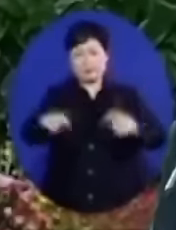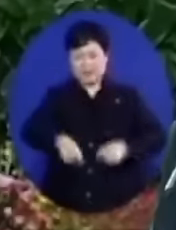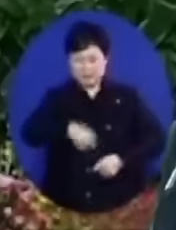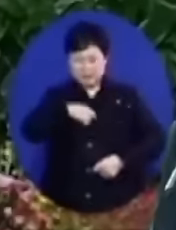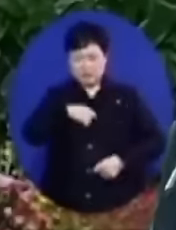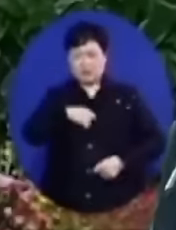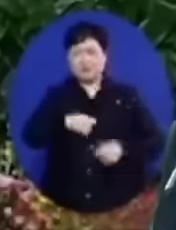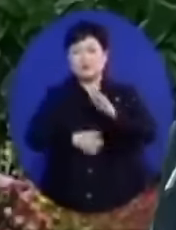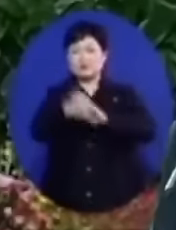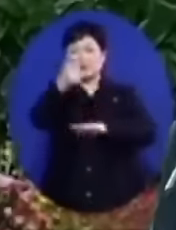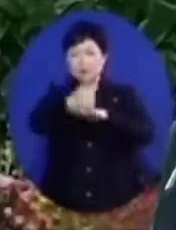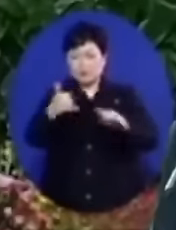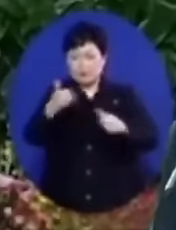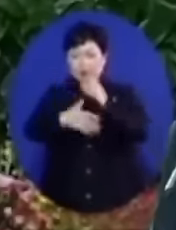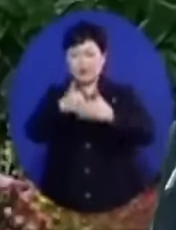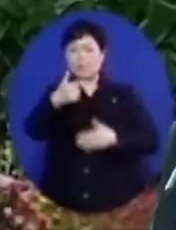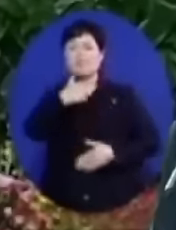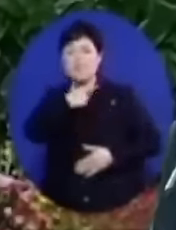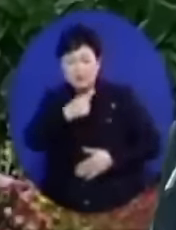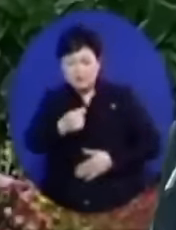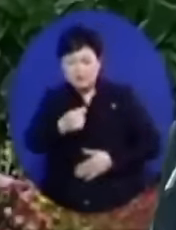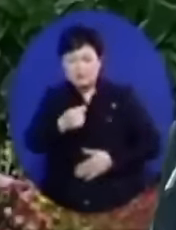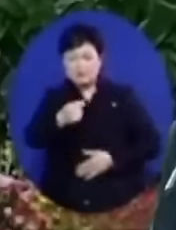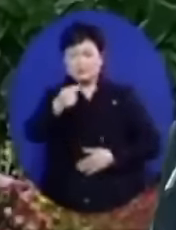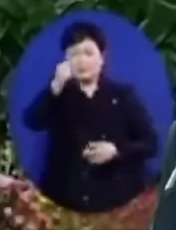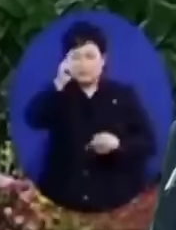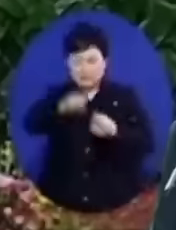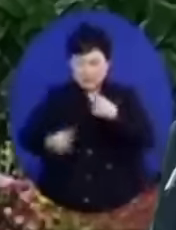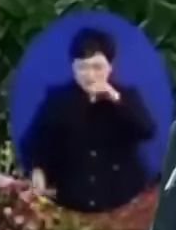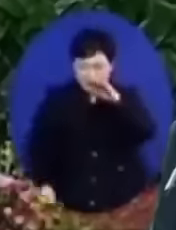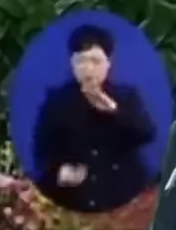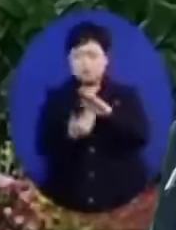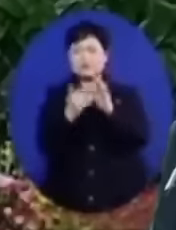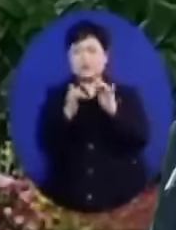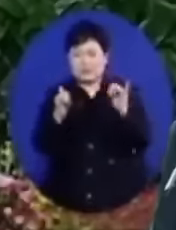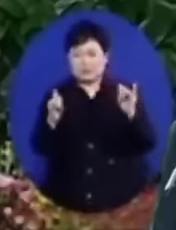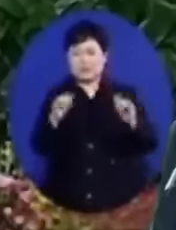사람이란 하나님이 원하시는 것을 이룬 사람이겠습니다.